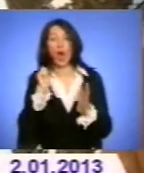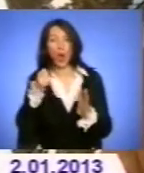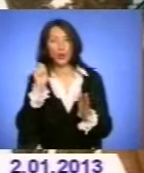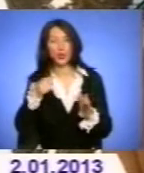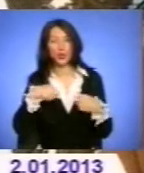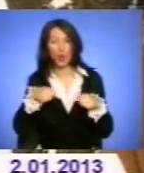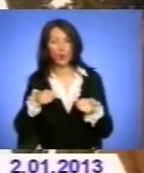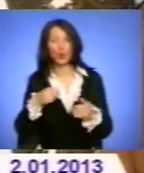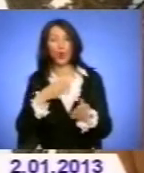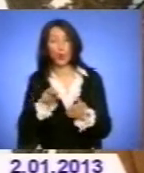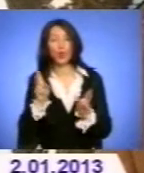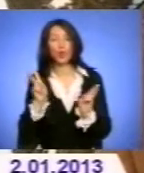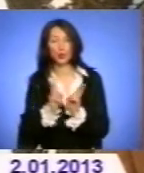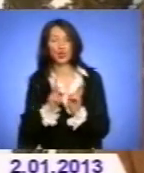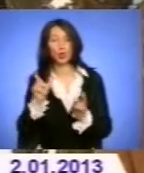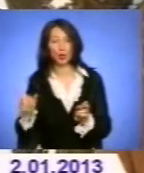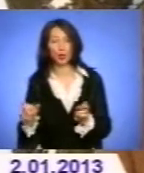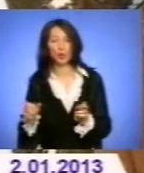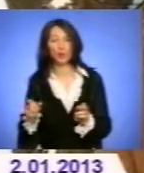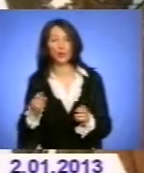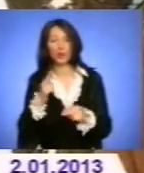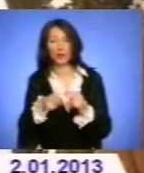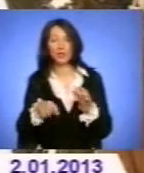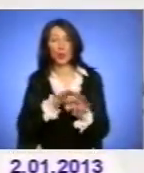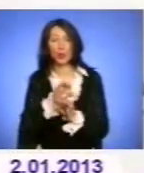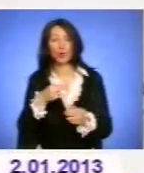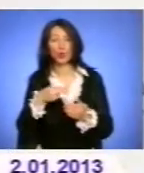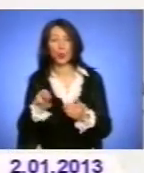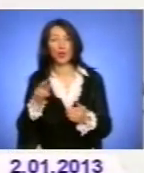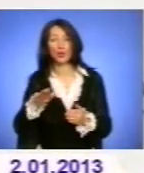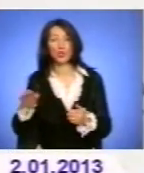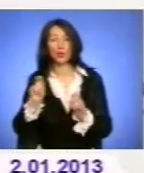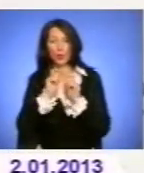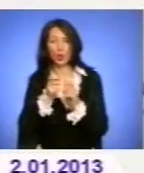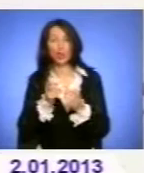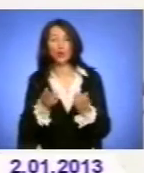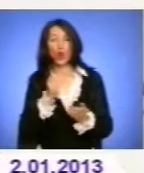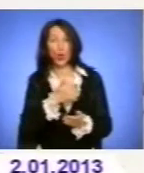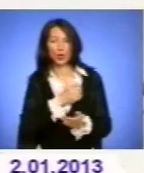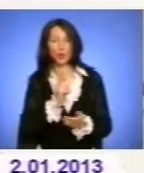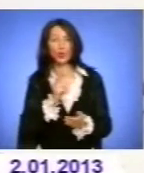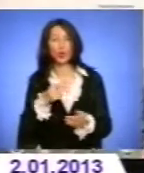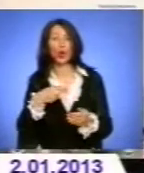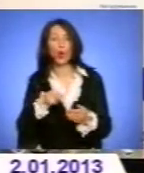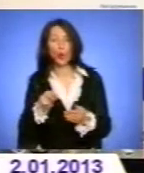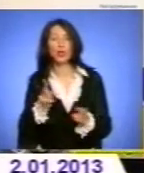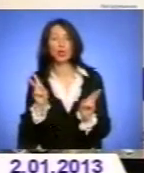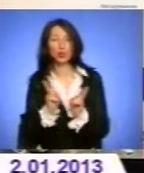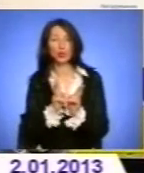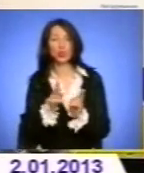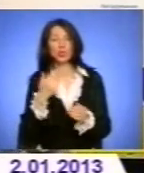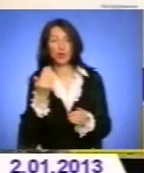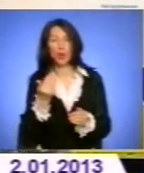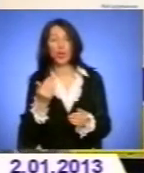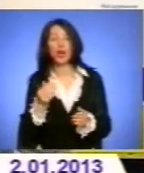збираємо кошти і вже в кінці проєкту ми на них купляємо дітям подарунки. Якщо хочете, щоб хтось купив зустріч з вами, реєструйтеся і станьте лотом